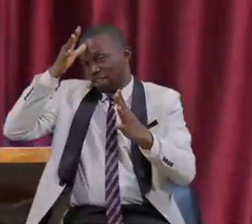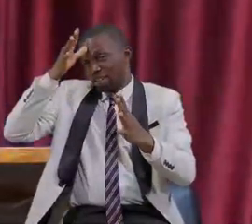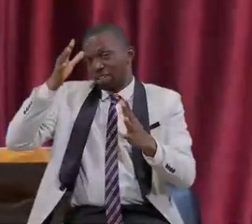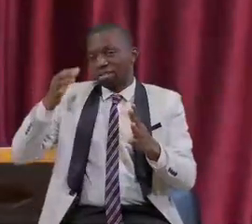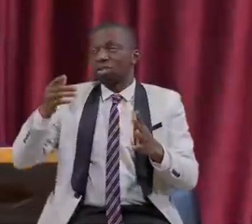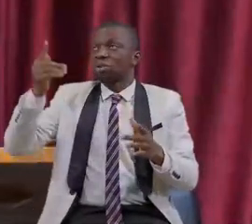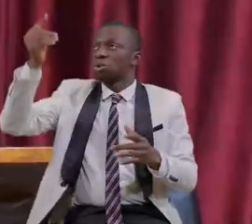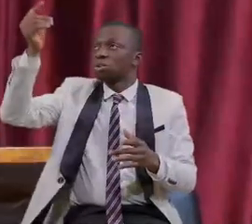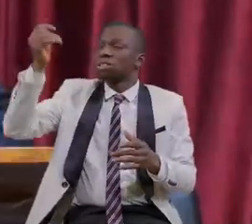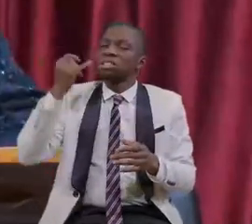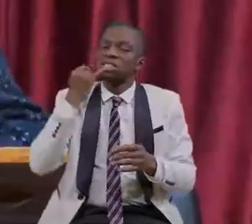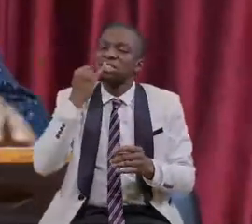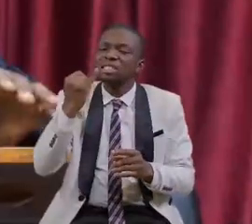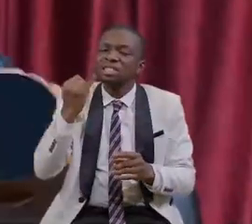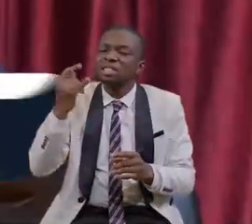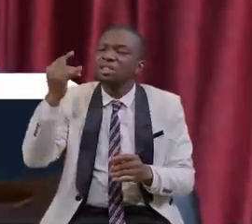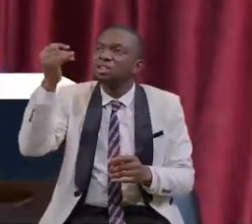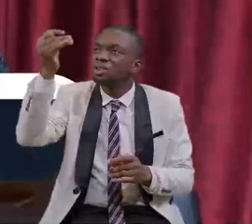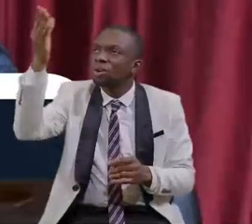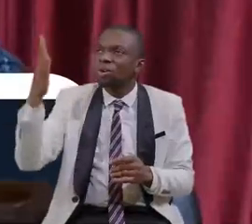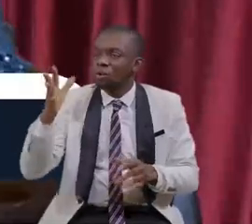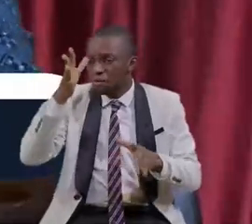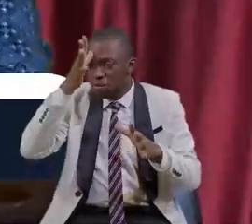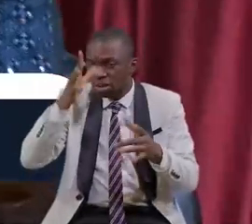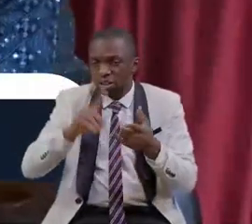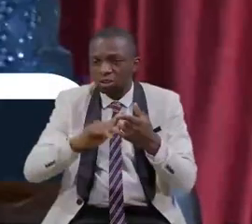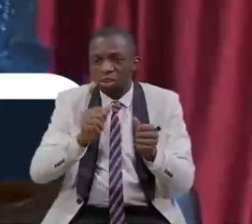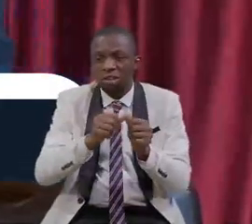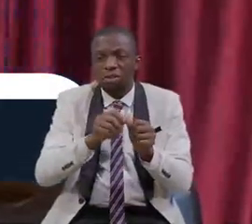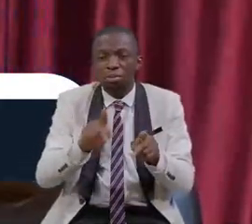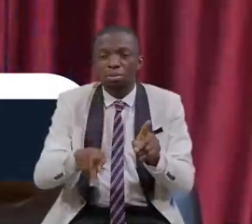Dieu est-il le Père de tout le monde sur terre? Non.